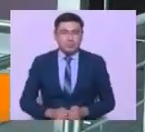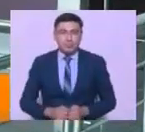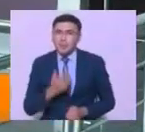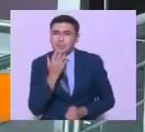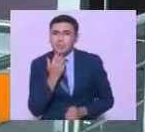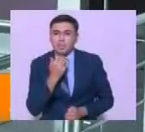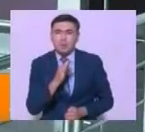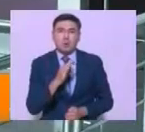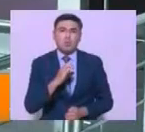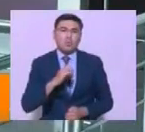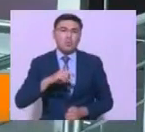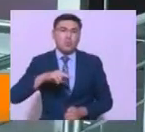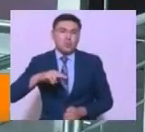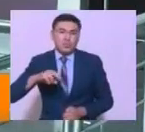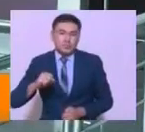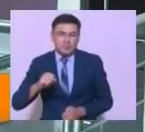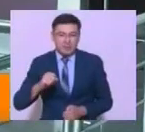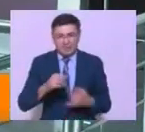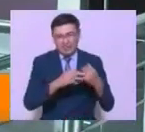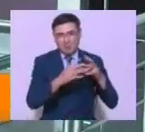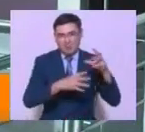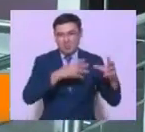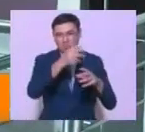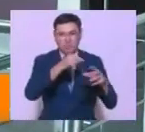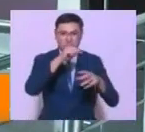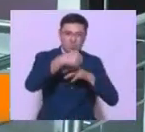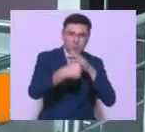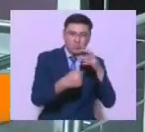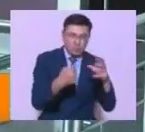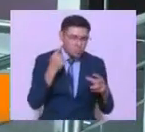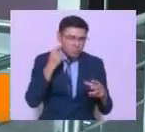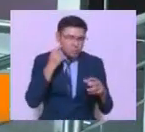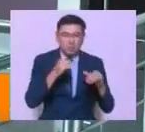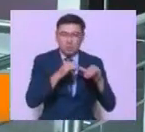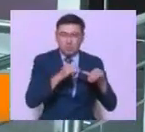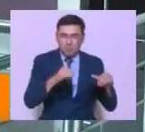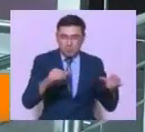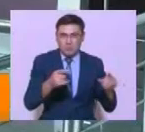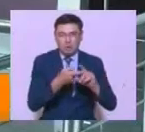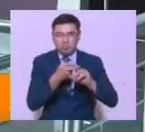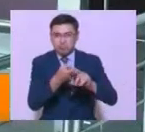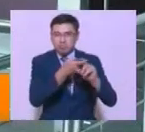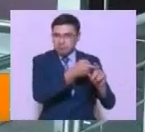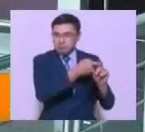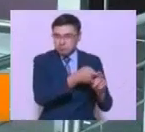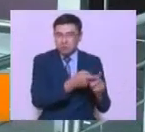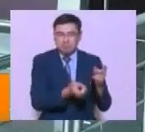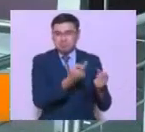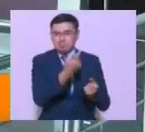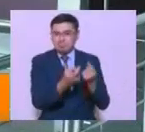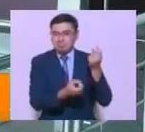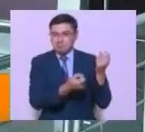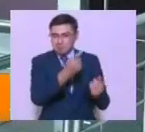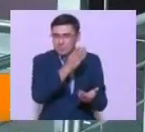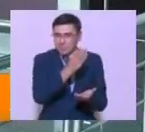бізде әлемде өзіңіз біліп отырсыз, қазір әлеуметтік желілерден естіп отырсыз, қазіргі маймыл шешегі әртүрлі елдерде тіркелу байқалуда,